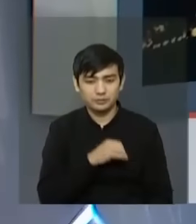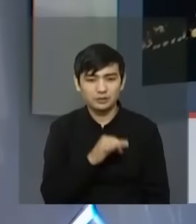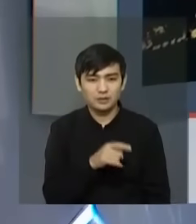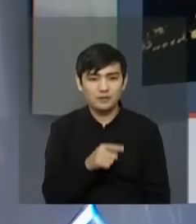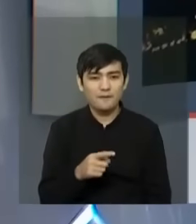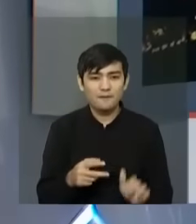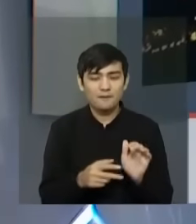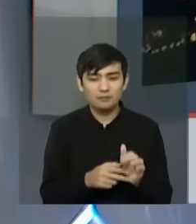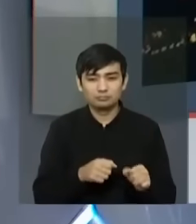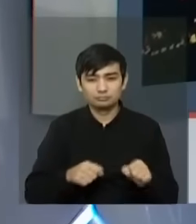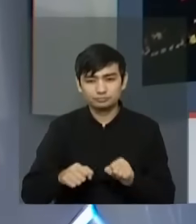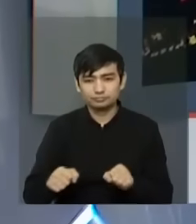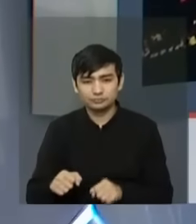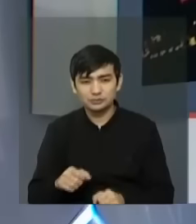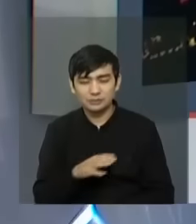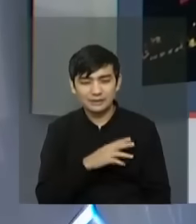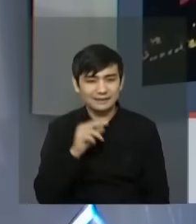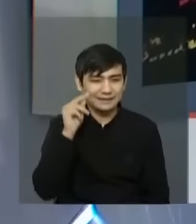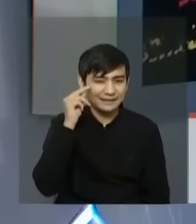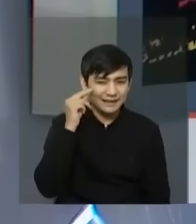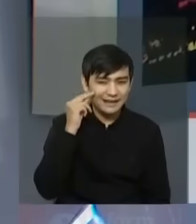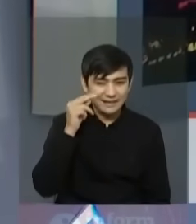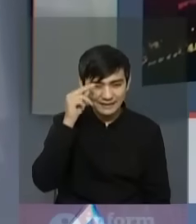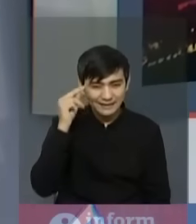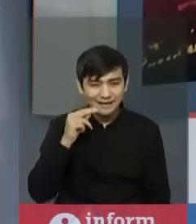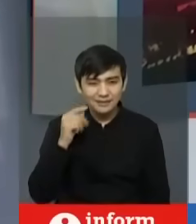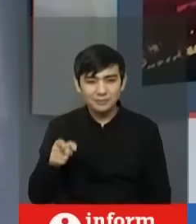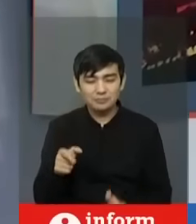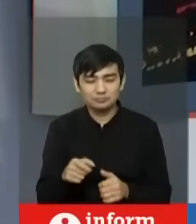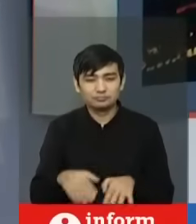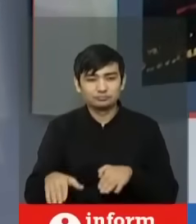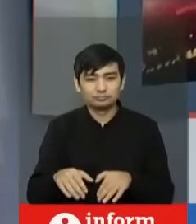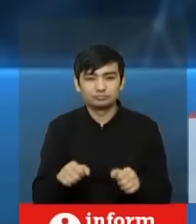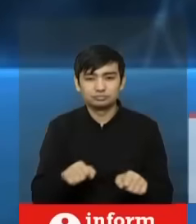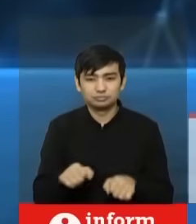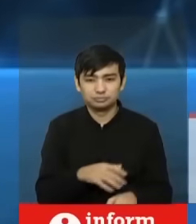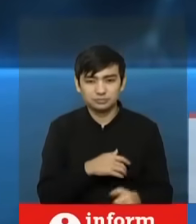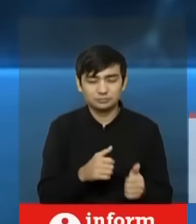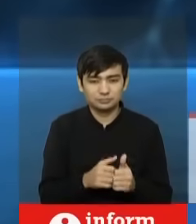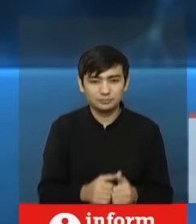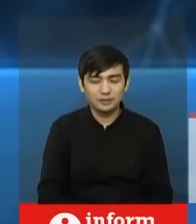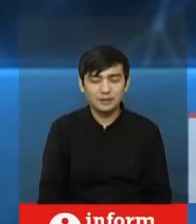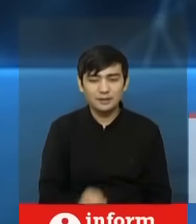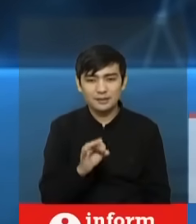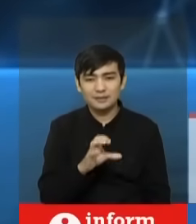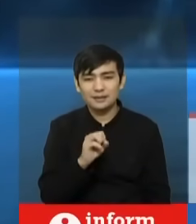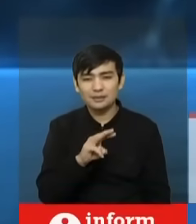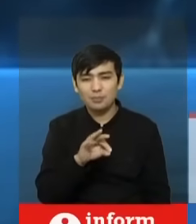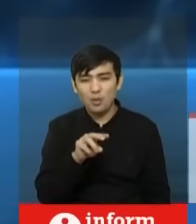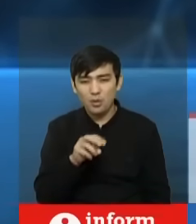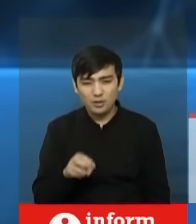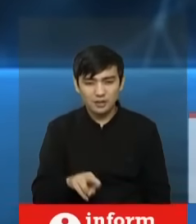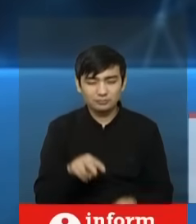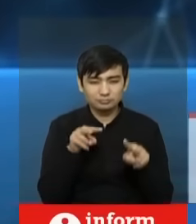8 жер сілкінісінің де ошағы Қытай Халық Республикасының аумағында орналасқан. Ұлттық сейсмологиялық бақылау